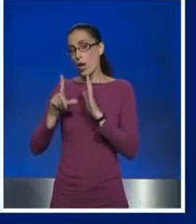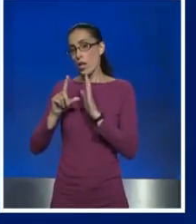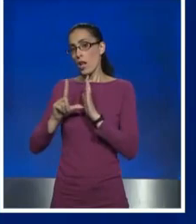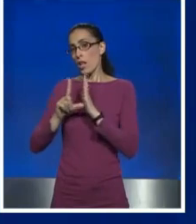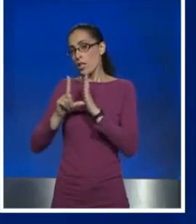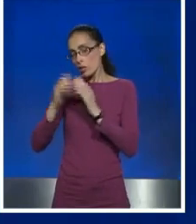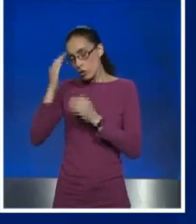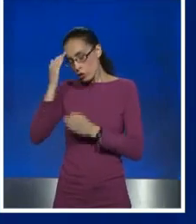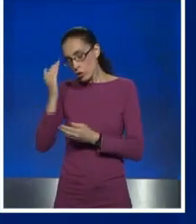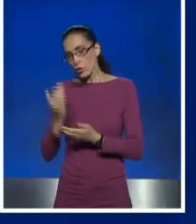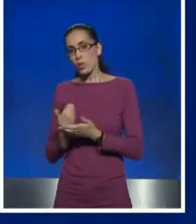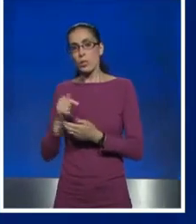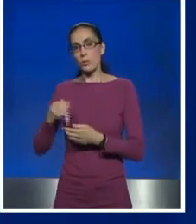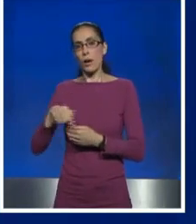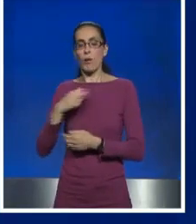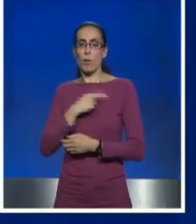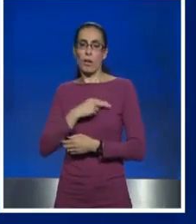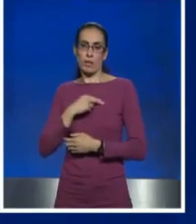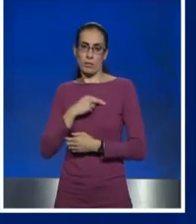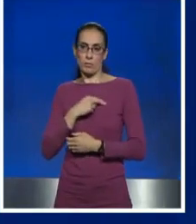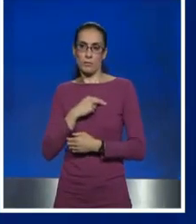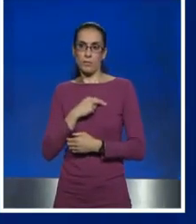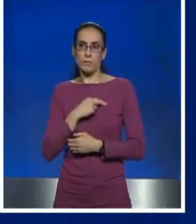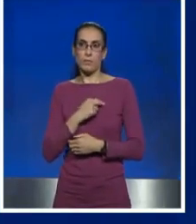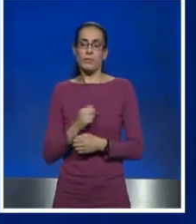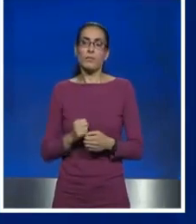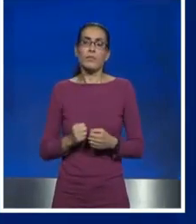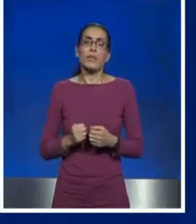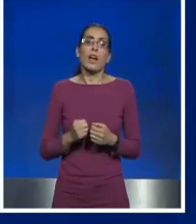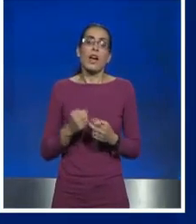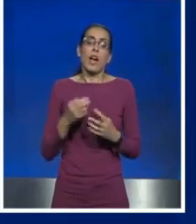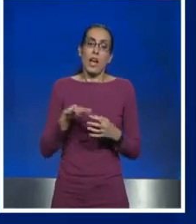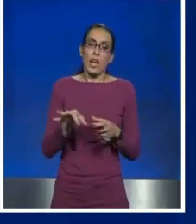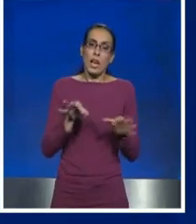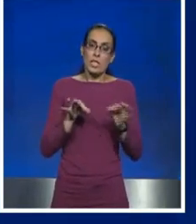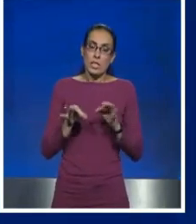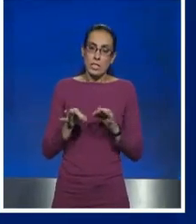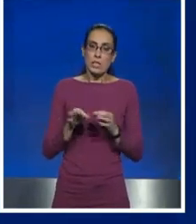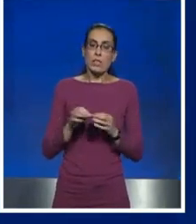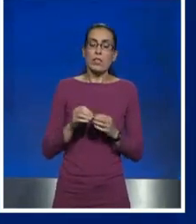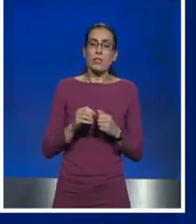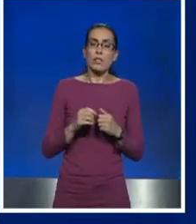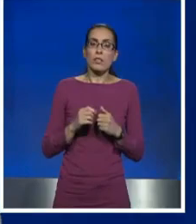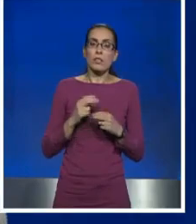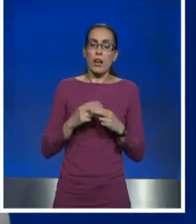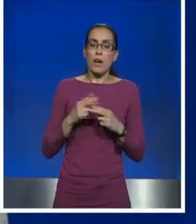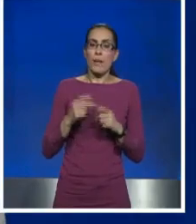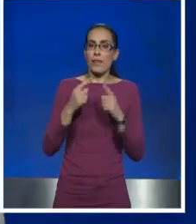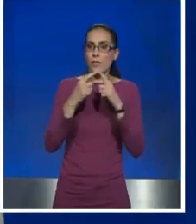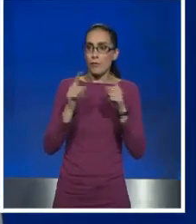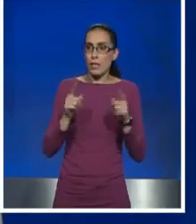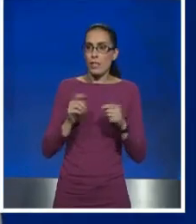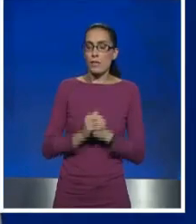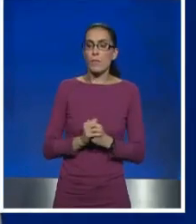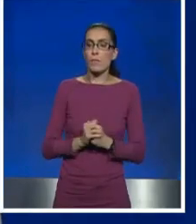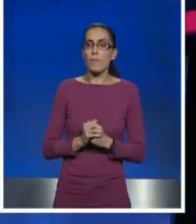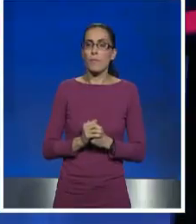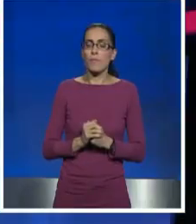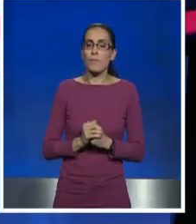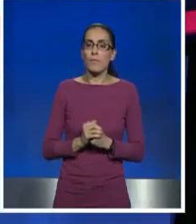is-sinjur u l-ħaddiem żdied u l-Ewropa tagħmel differenza minn dan l-aspett. L-għadu ta' dan kollu taf